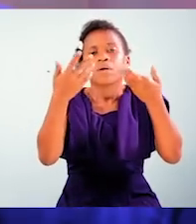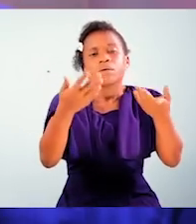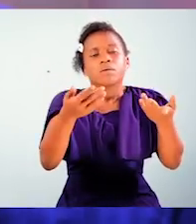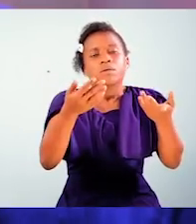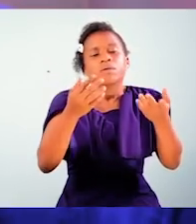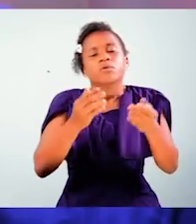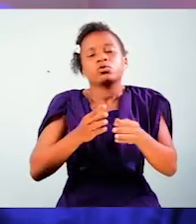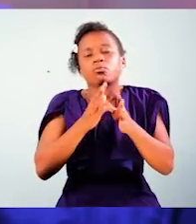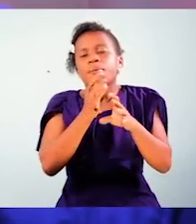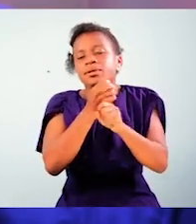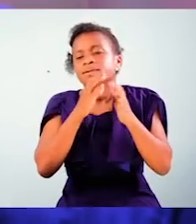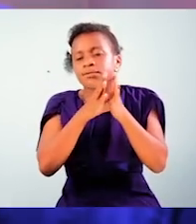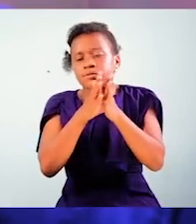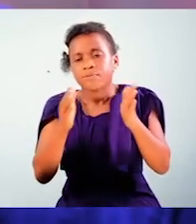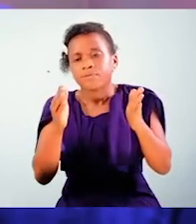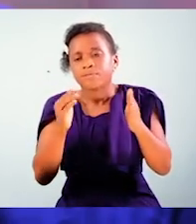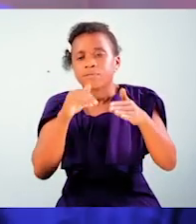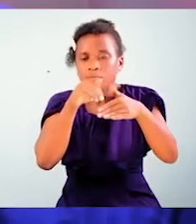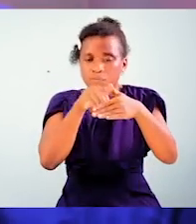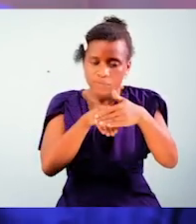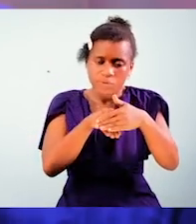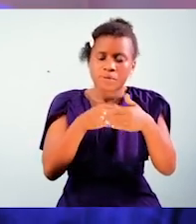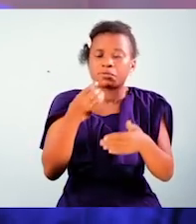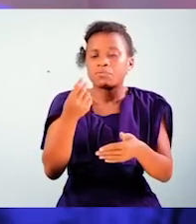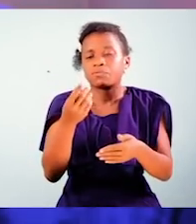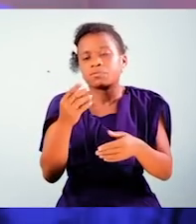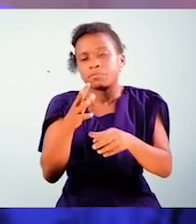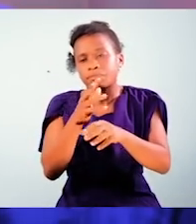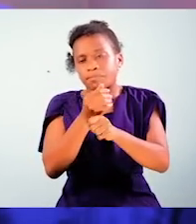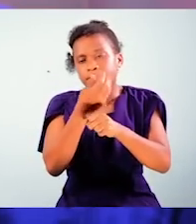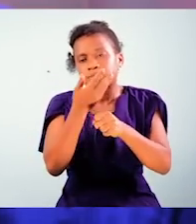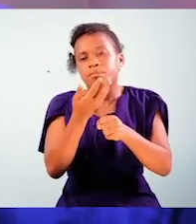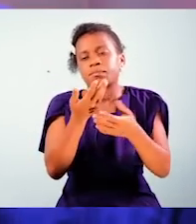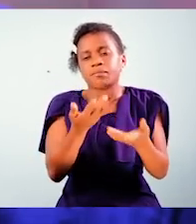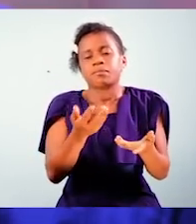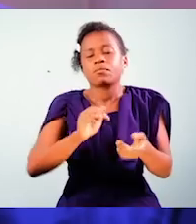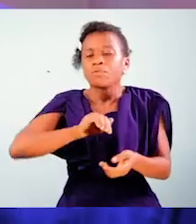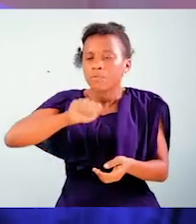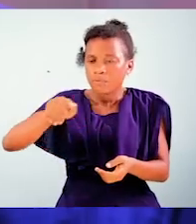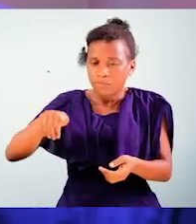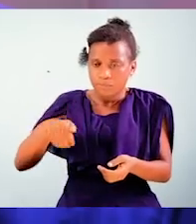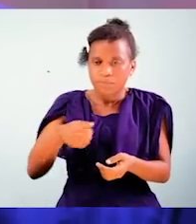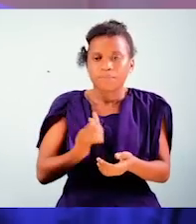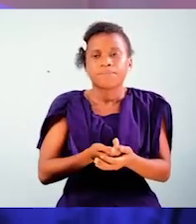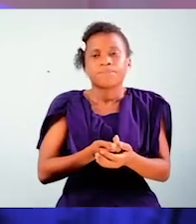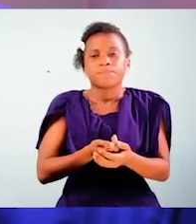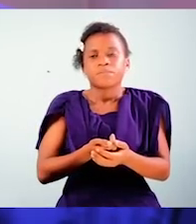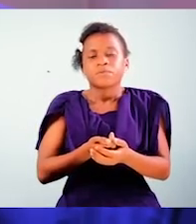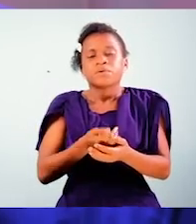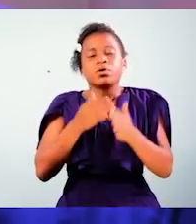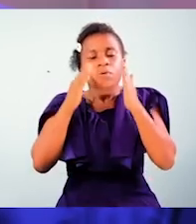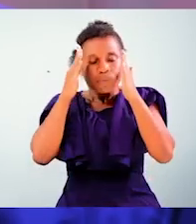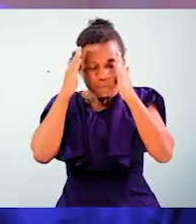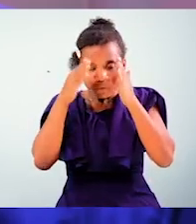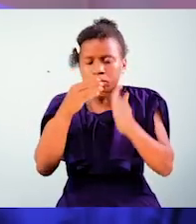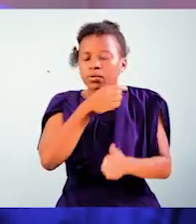za wananchi walizochukua. Na kibaya zaidi kinachosikitisha, mama amekuwa akitafuta, Mheshimiwa Rais